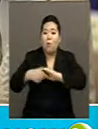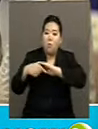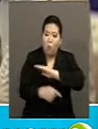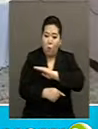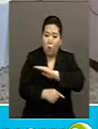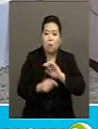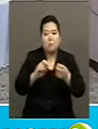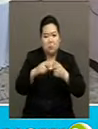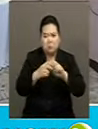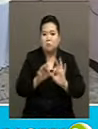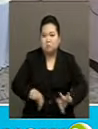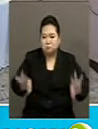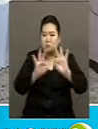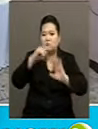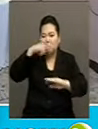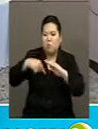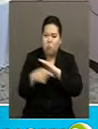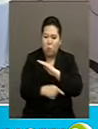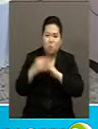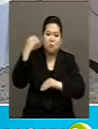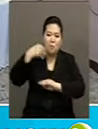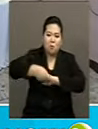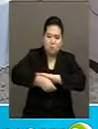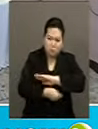ซึ่งเป็นปัญหาสำคัญของประเทศ ก็ห